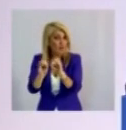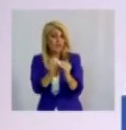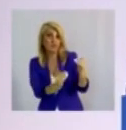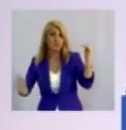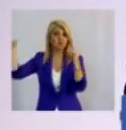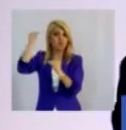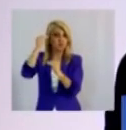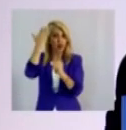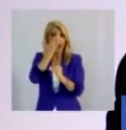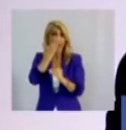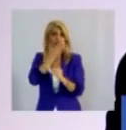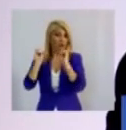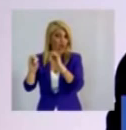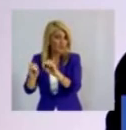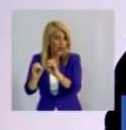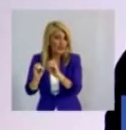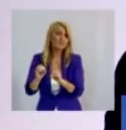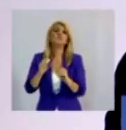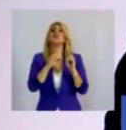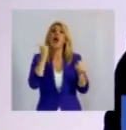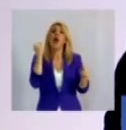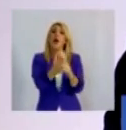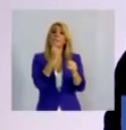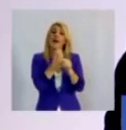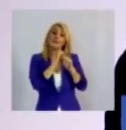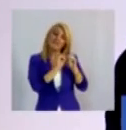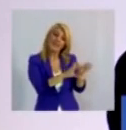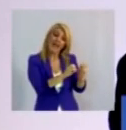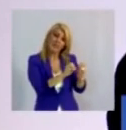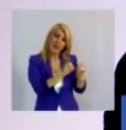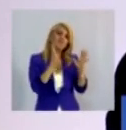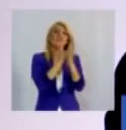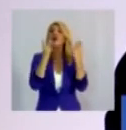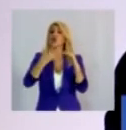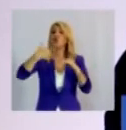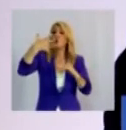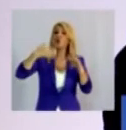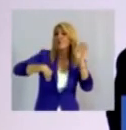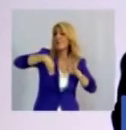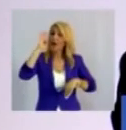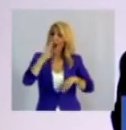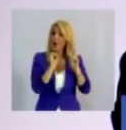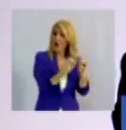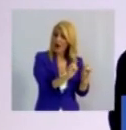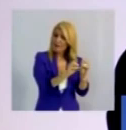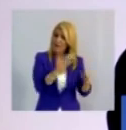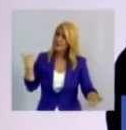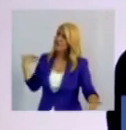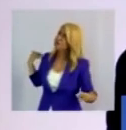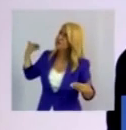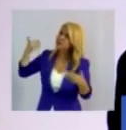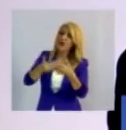την επαγγελματική εκπαίδευση και κατάρτιση και την εκπαίδευση ενηλίκων 35 χρόνια τώρα. Έχει επιτύχει να